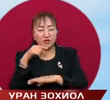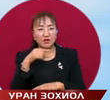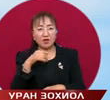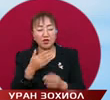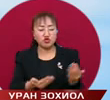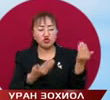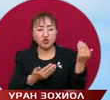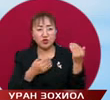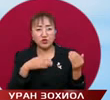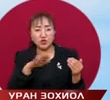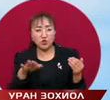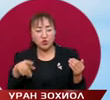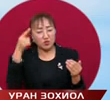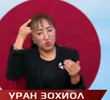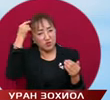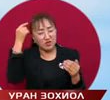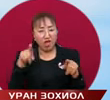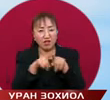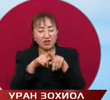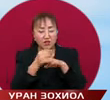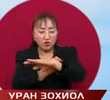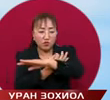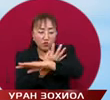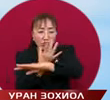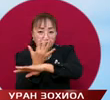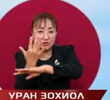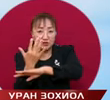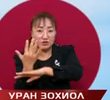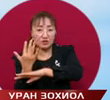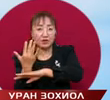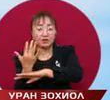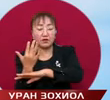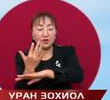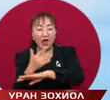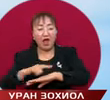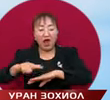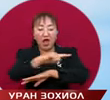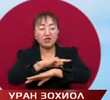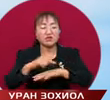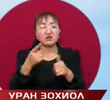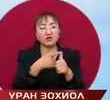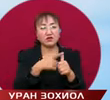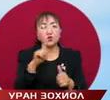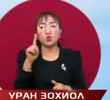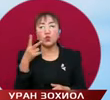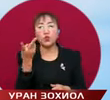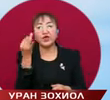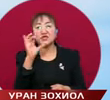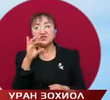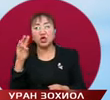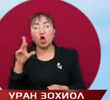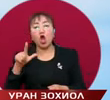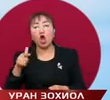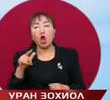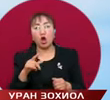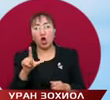шингэн зөөлөн хургалж, халиурн ургасан бяцхан хөндийг хөөсийн говг. Биднийг баг байхад